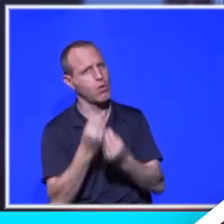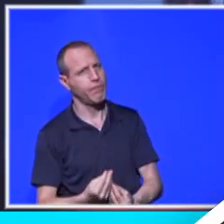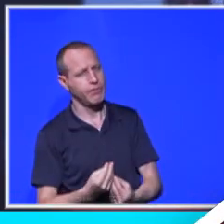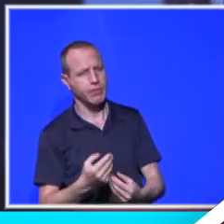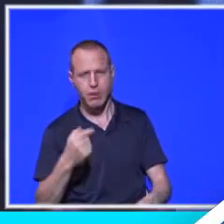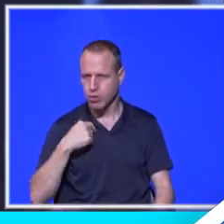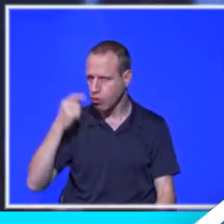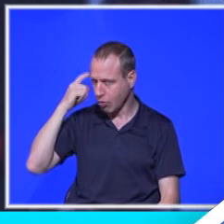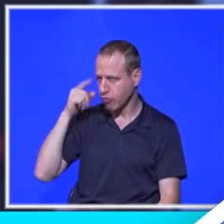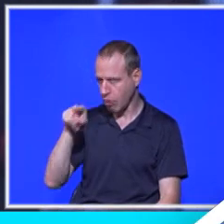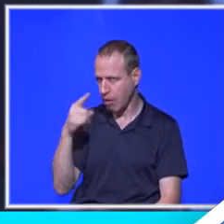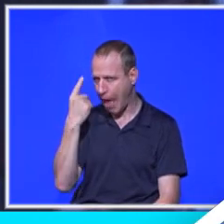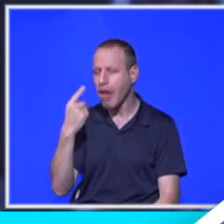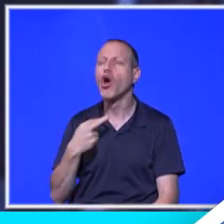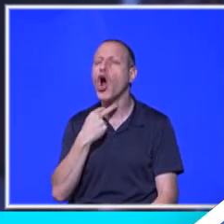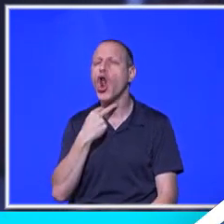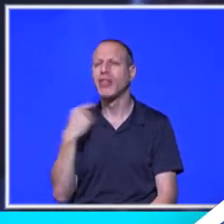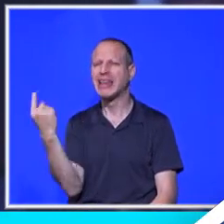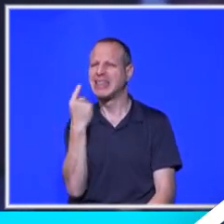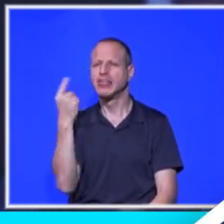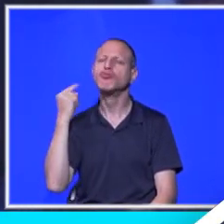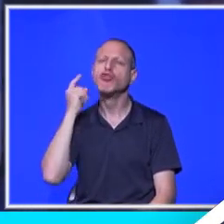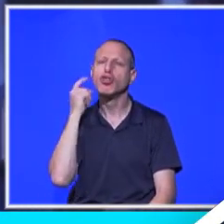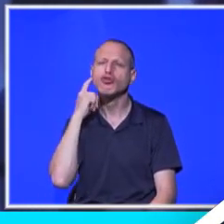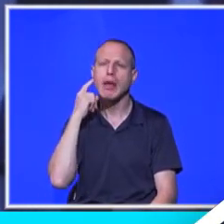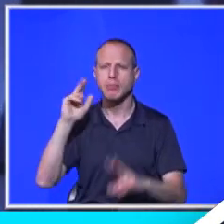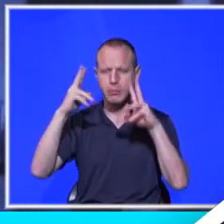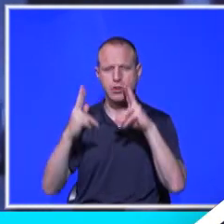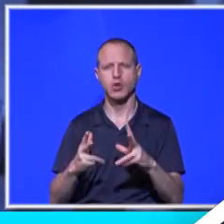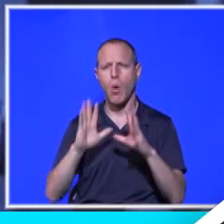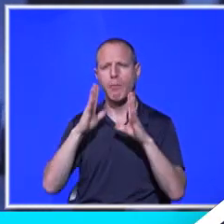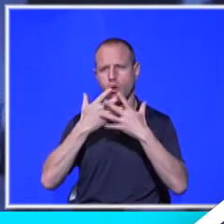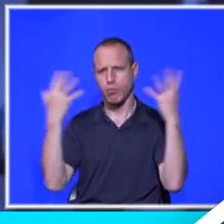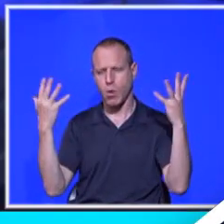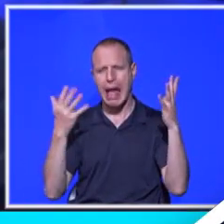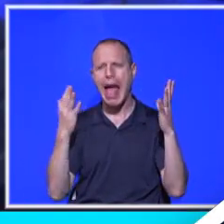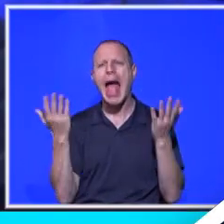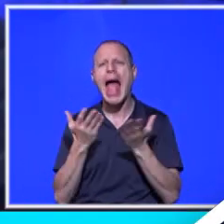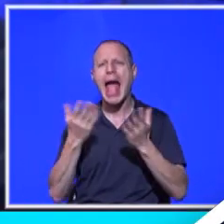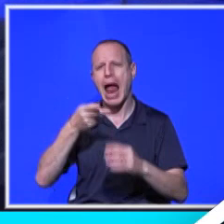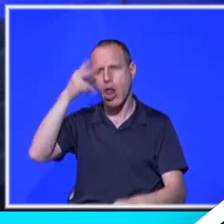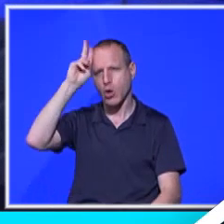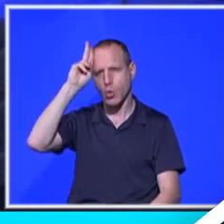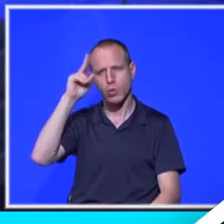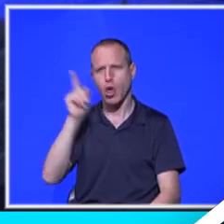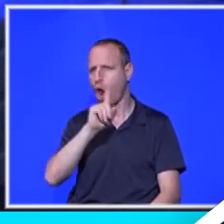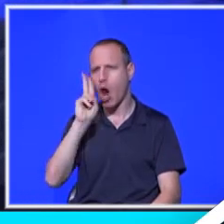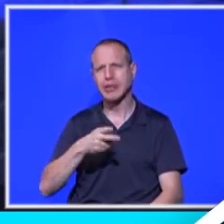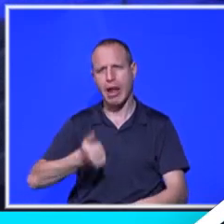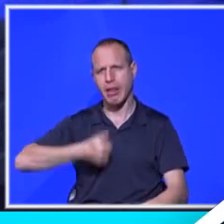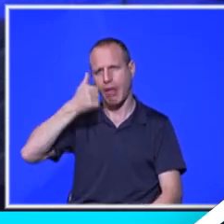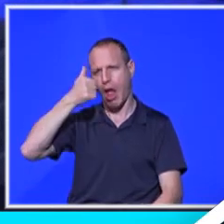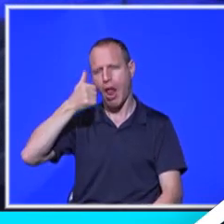אני חושבת שאתה אולי אחד הקולות היחידים שנשמעים בצורה מאוד מאוד ברורה על איך הליכוד לא צריך